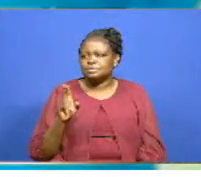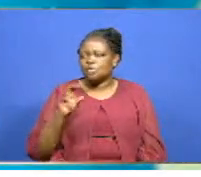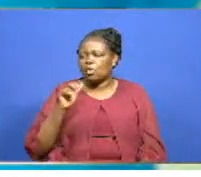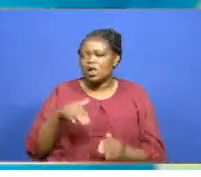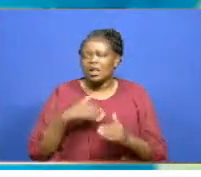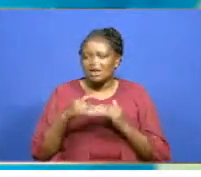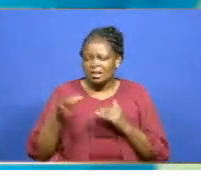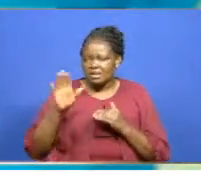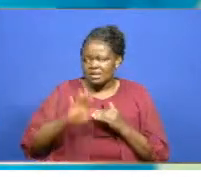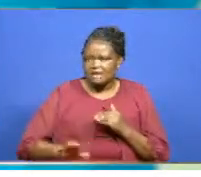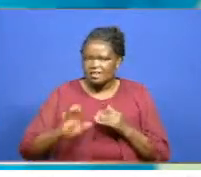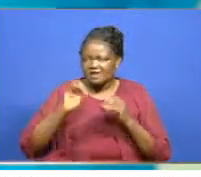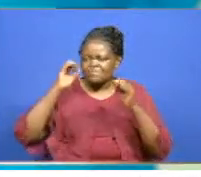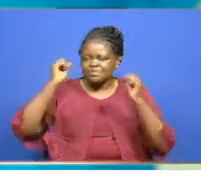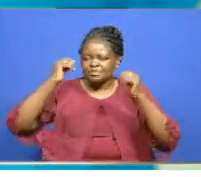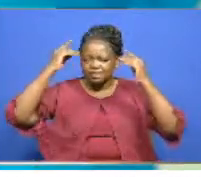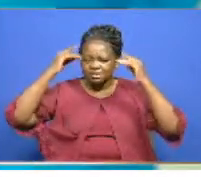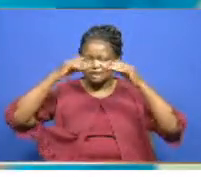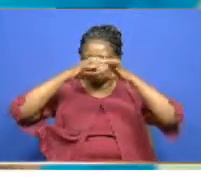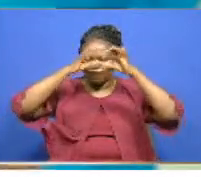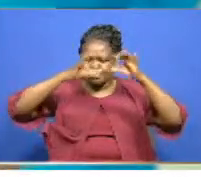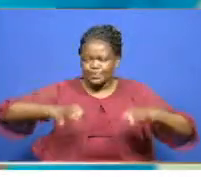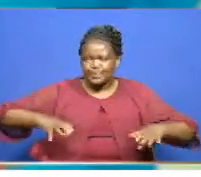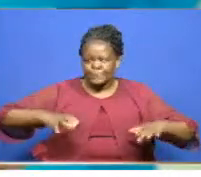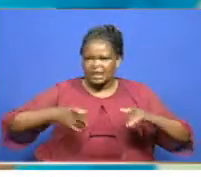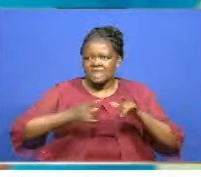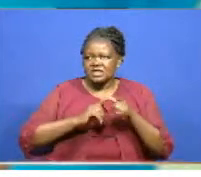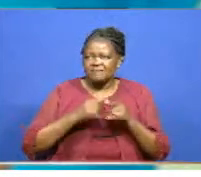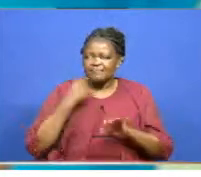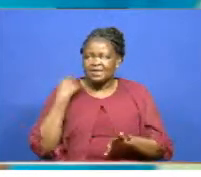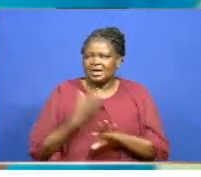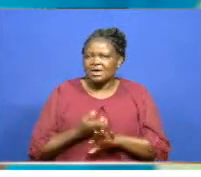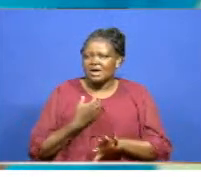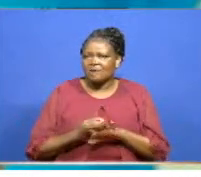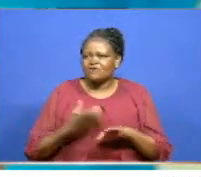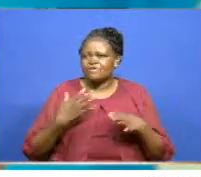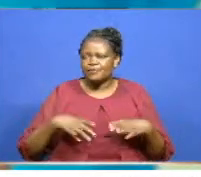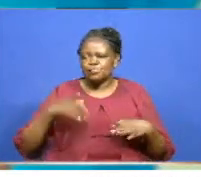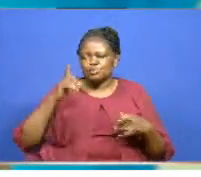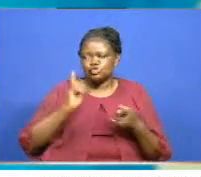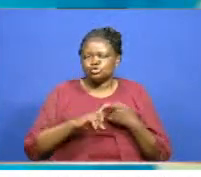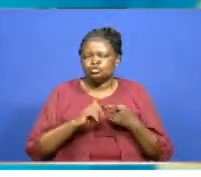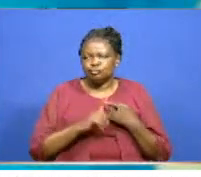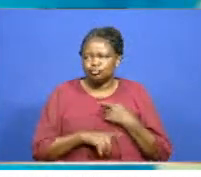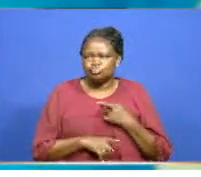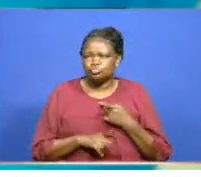bunge mengine kama tunaweza decentralize, then itakuwa vigumu pia watu kuweza